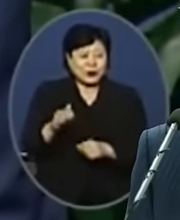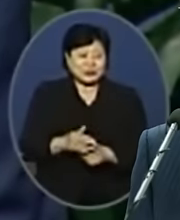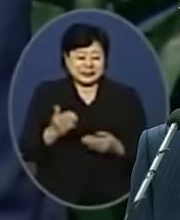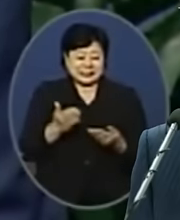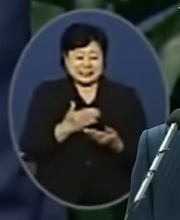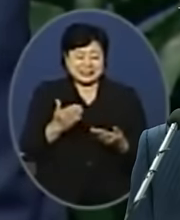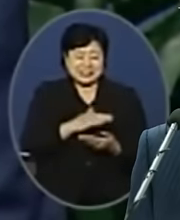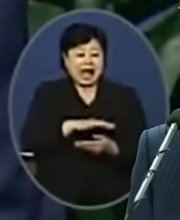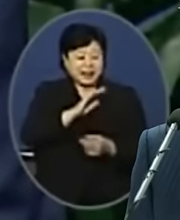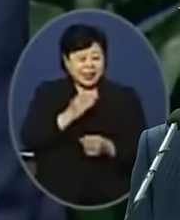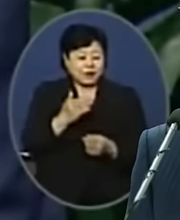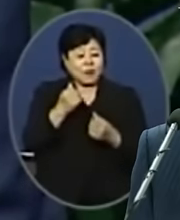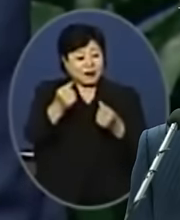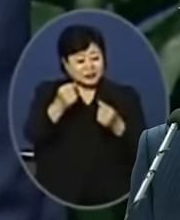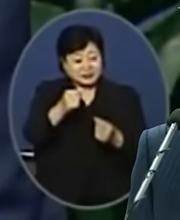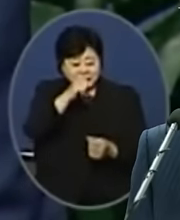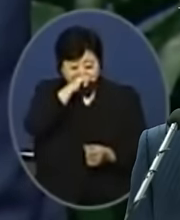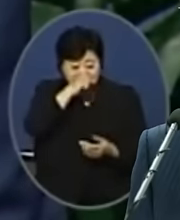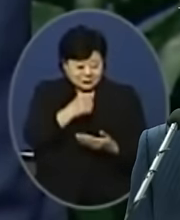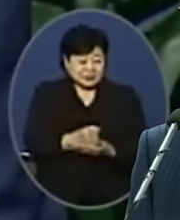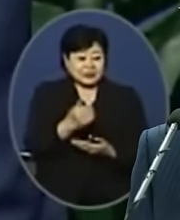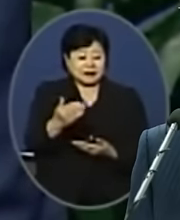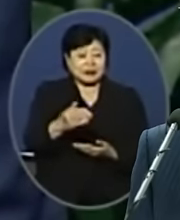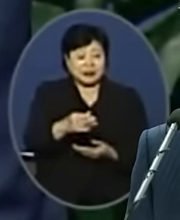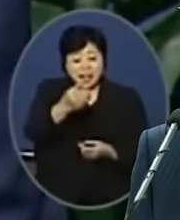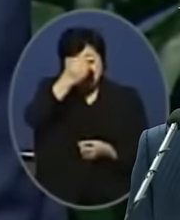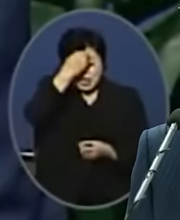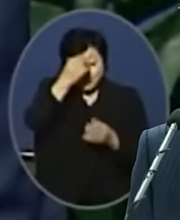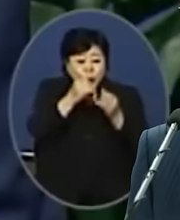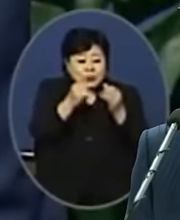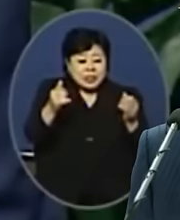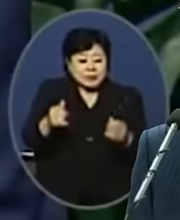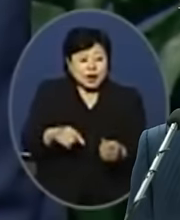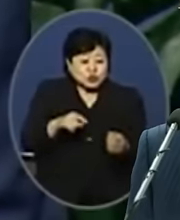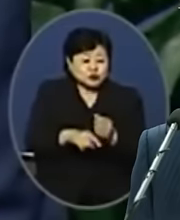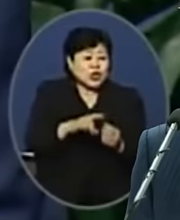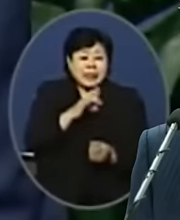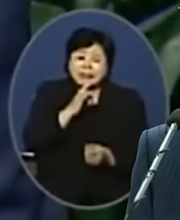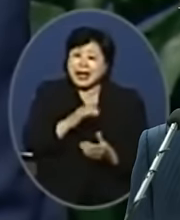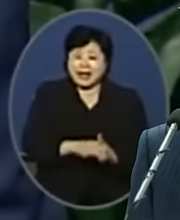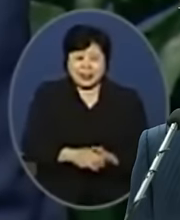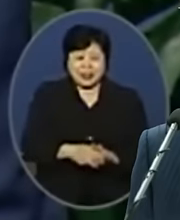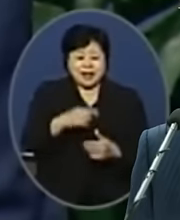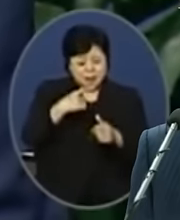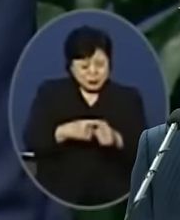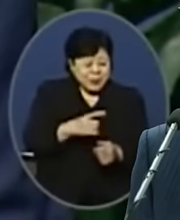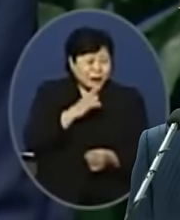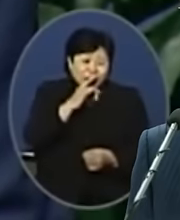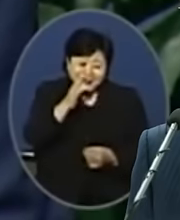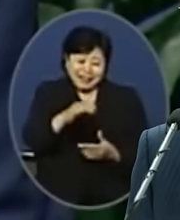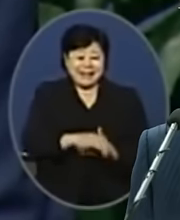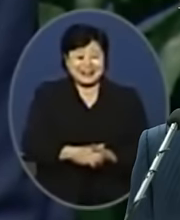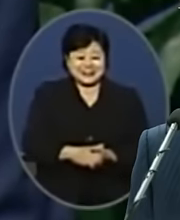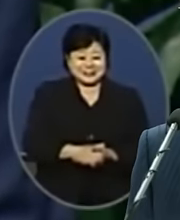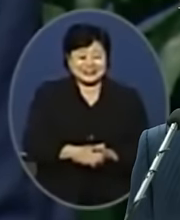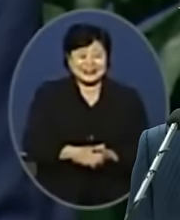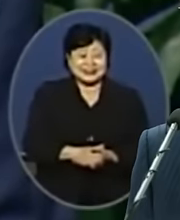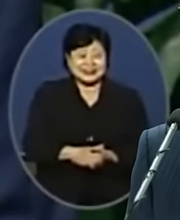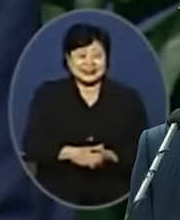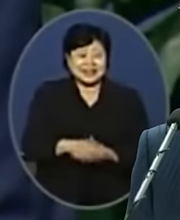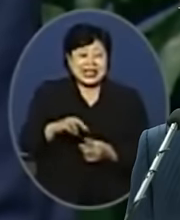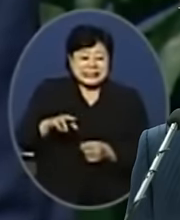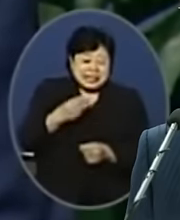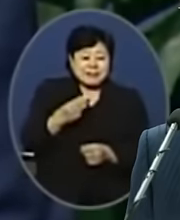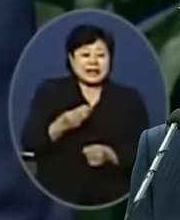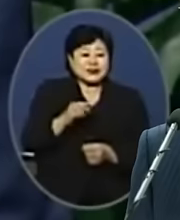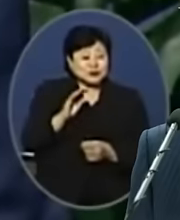강건하게 되고 형통하게 되고 기독교도를 죽여도 안 되고 핍박을 해도 안 되고 300년